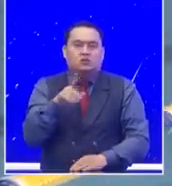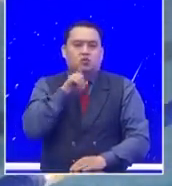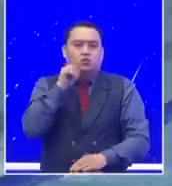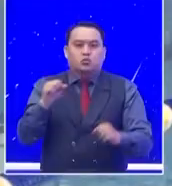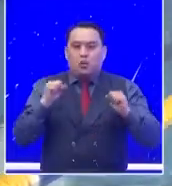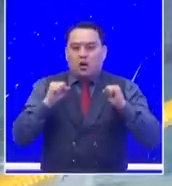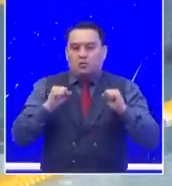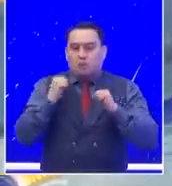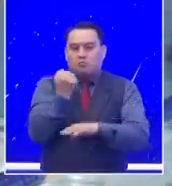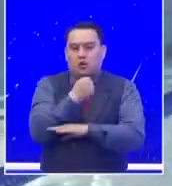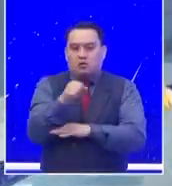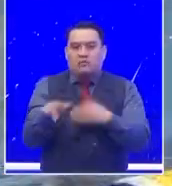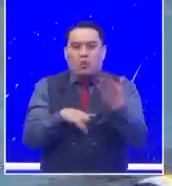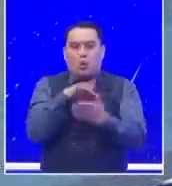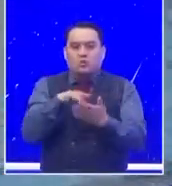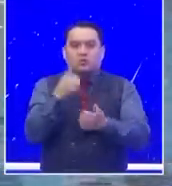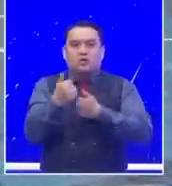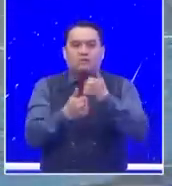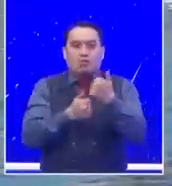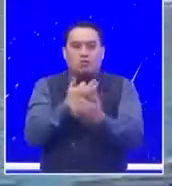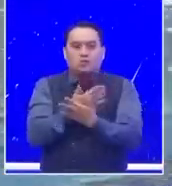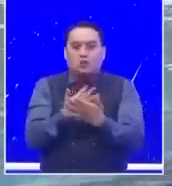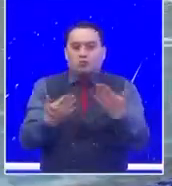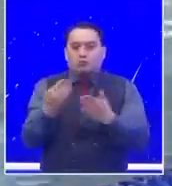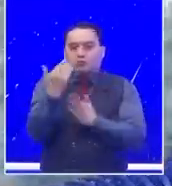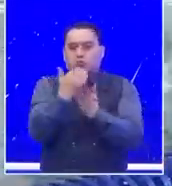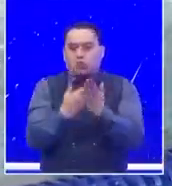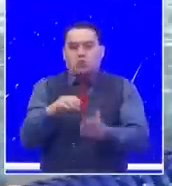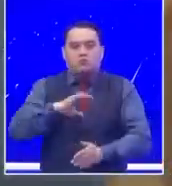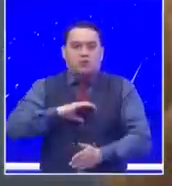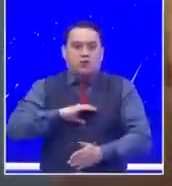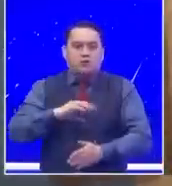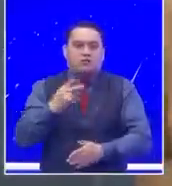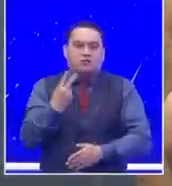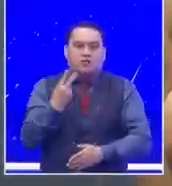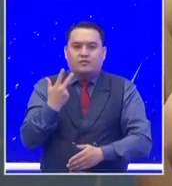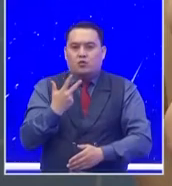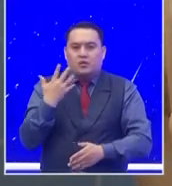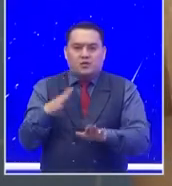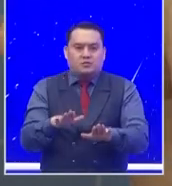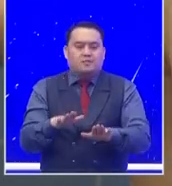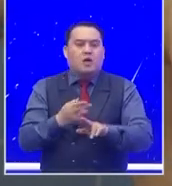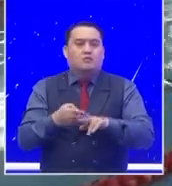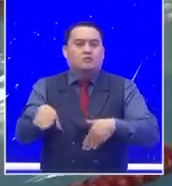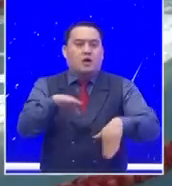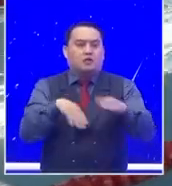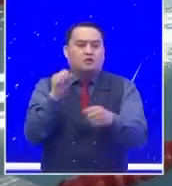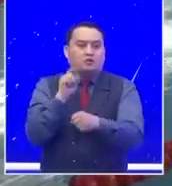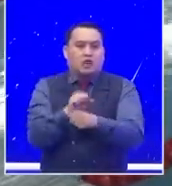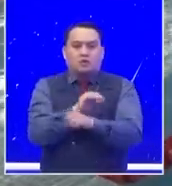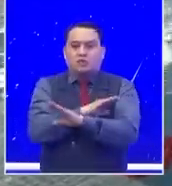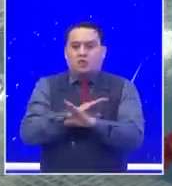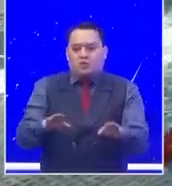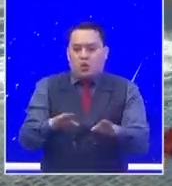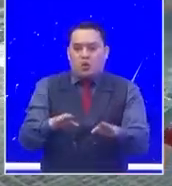не раз становился призером городских соревнований в его ассортименте полный комплект медалей бронзовая серебряная и золотая на этом пловец останавливаться не собирается